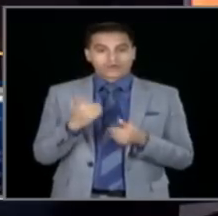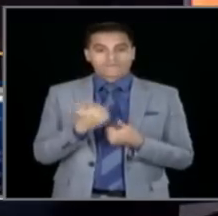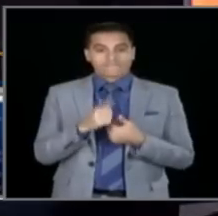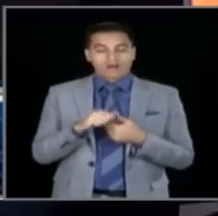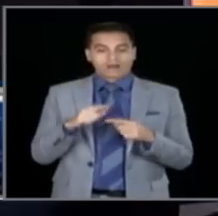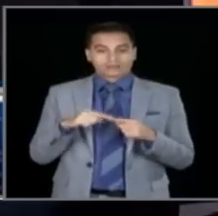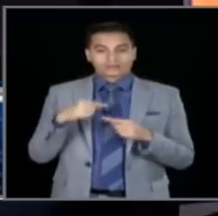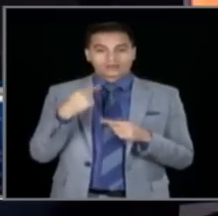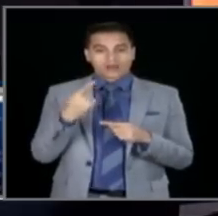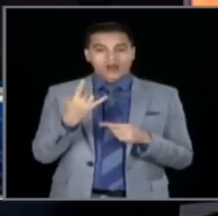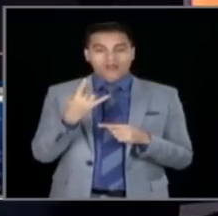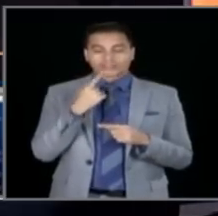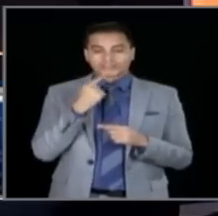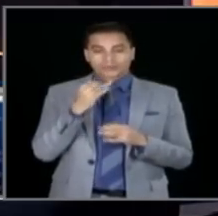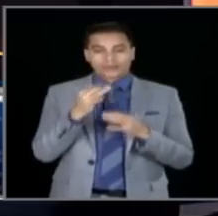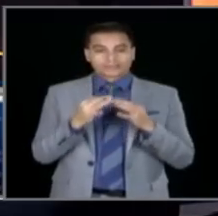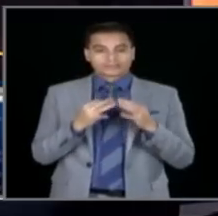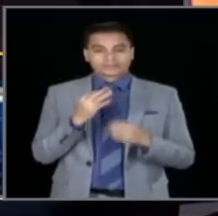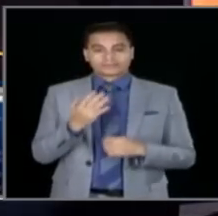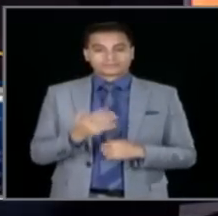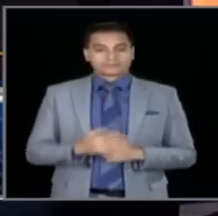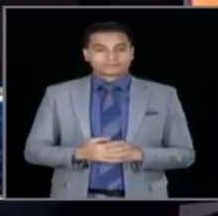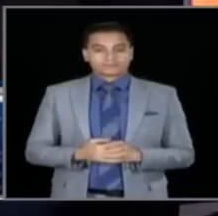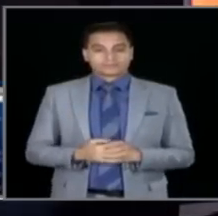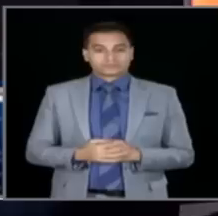وفاضل 10 ثواني.